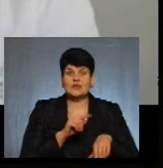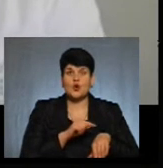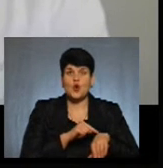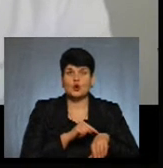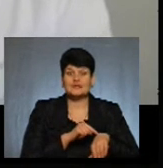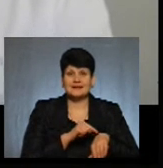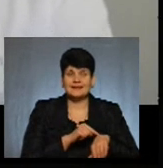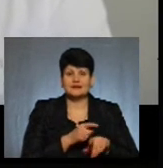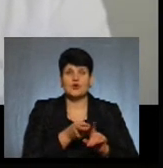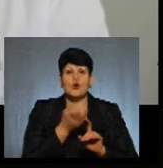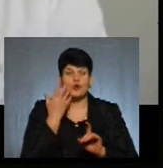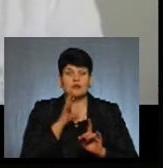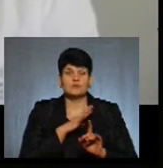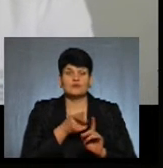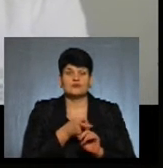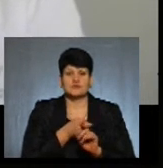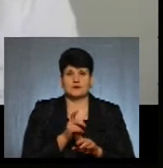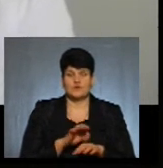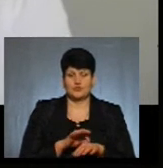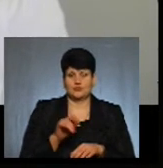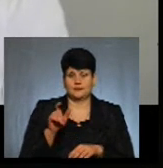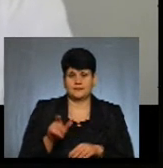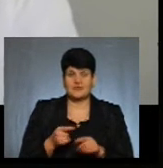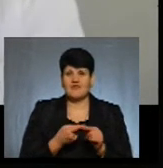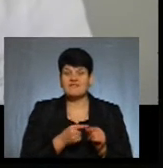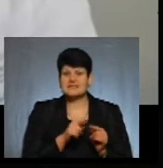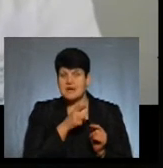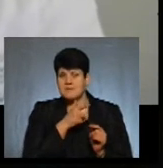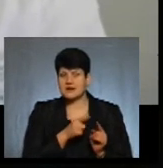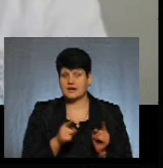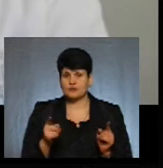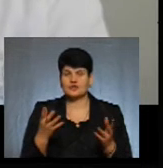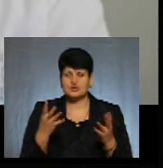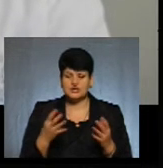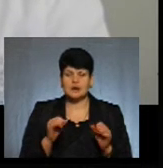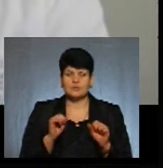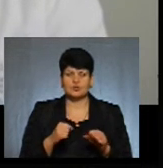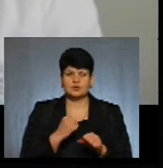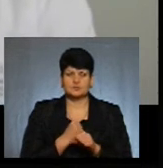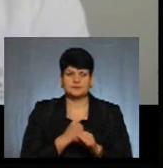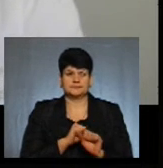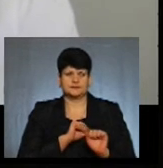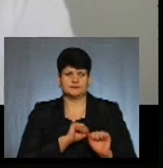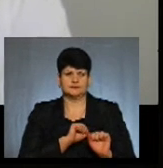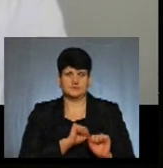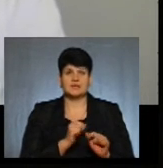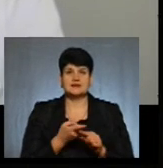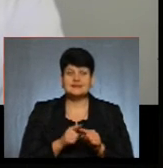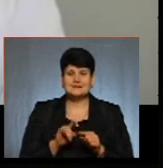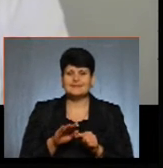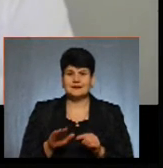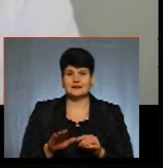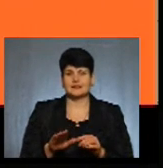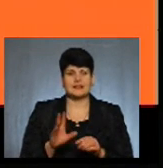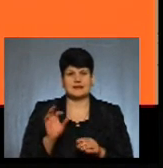від моменту контакту з хворою людиною. Доказано, що в цей період ще виробляється імунітет, і такі діти мають можливість